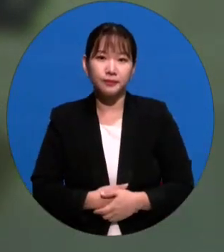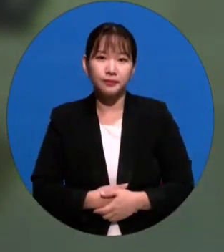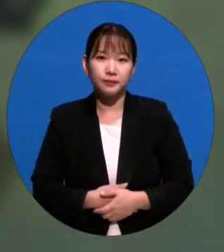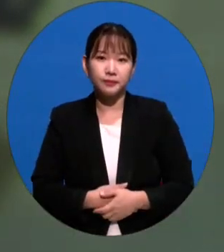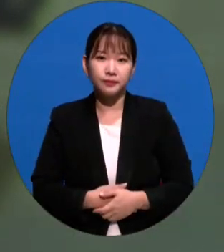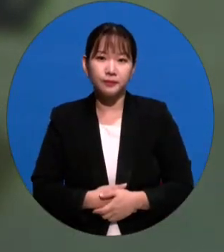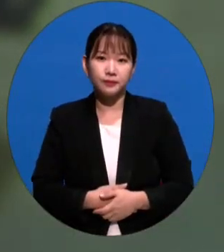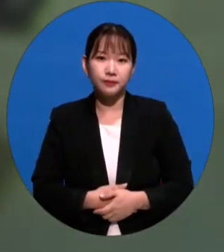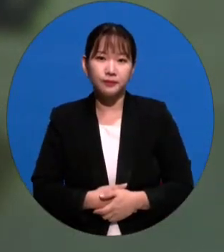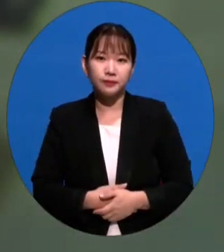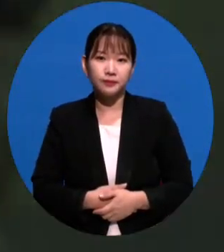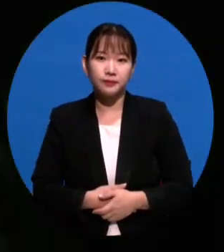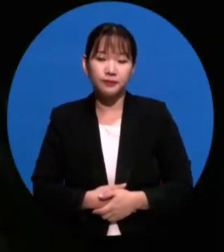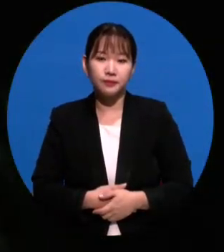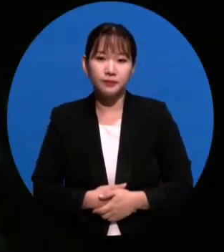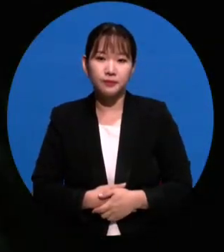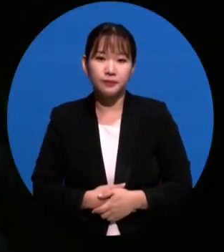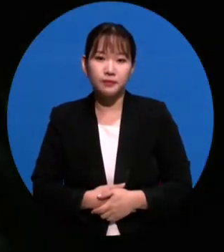기자입니다.